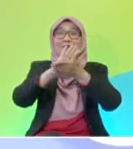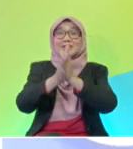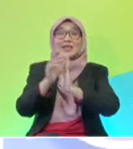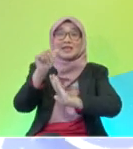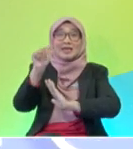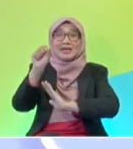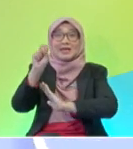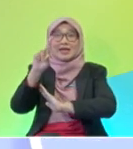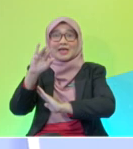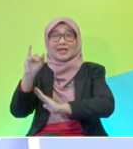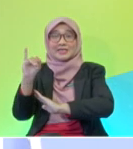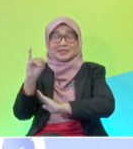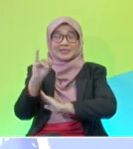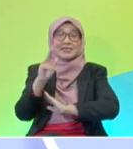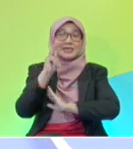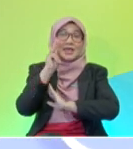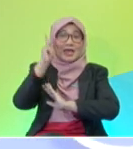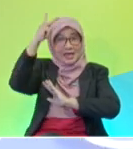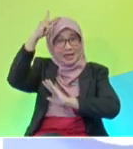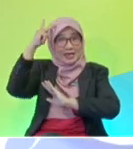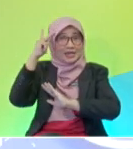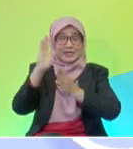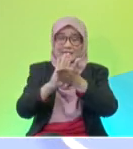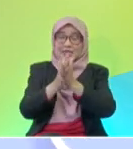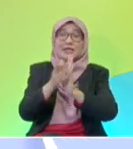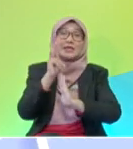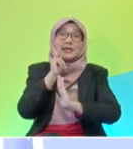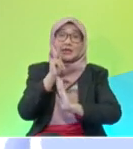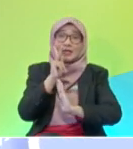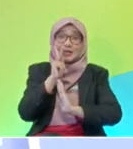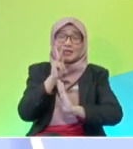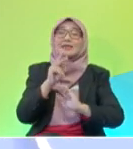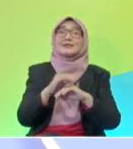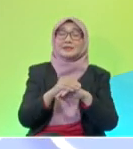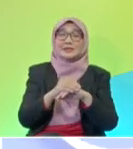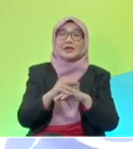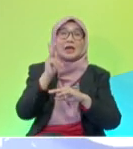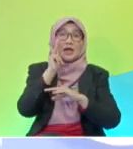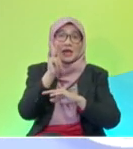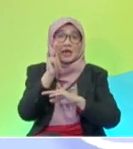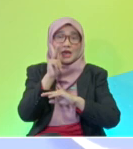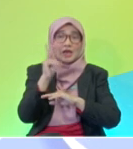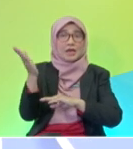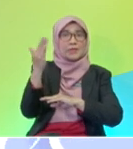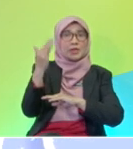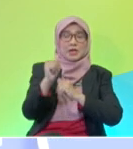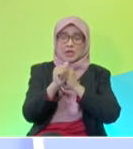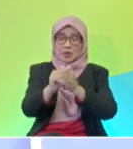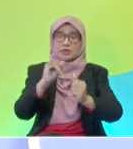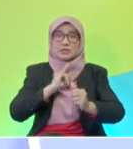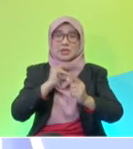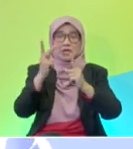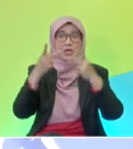jadi jadi kakak boleh Kakak Marilah ikut saya ke kedai